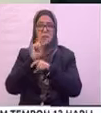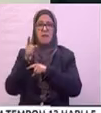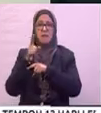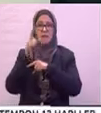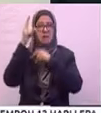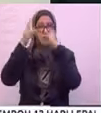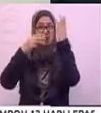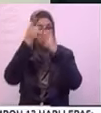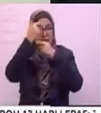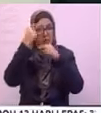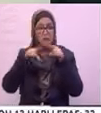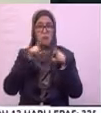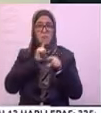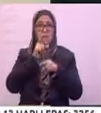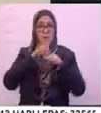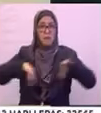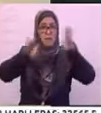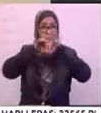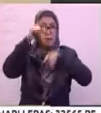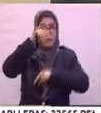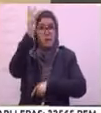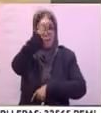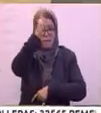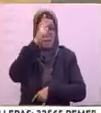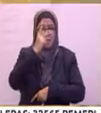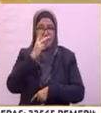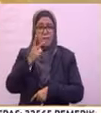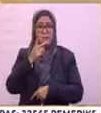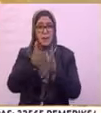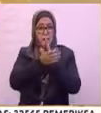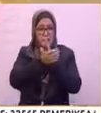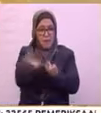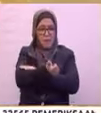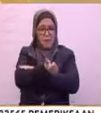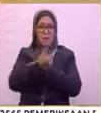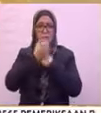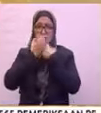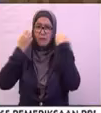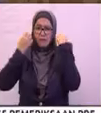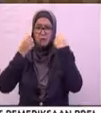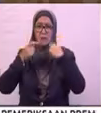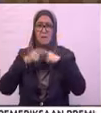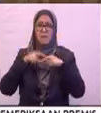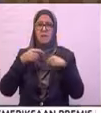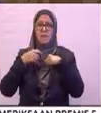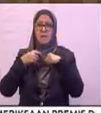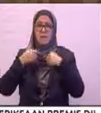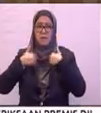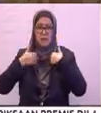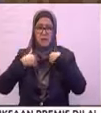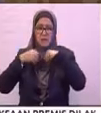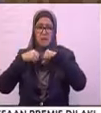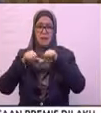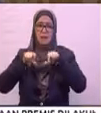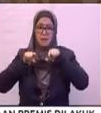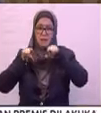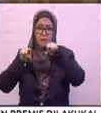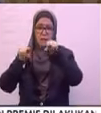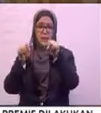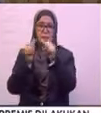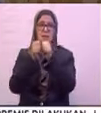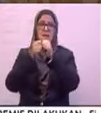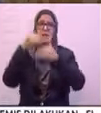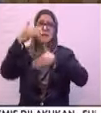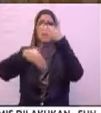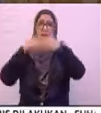bagi mengoptimumkan bakat dan kemahiran dimiliki seiring tuntutan globalisasi. Dunia semakin bergerak pantas,